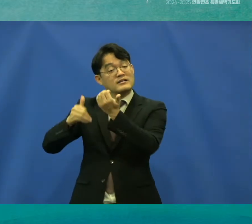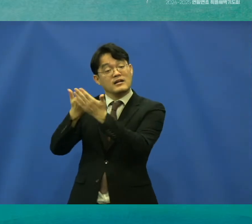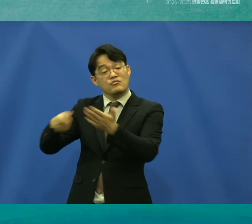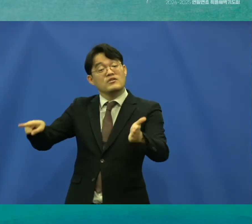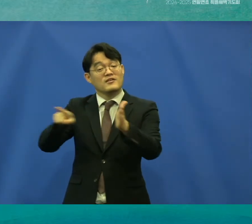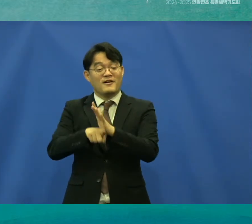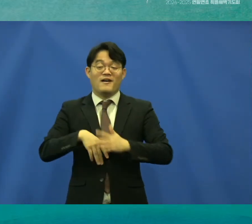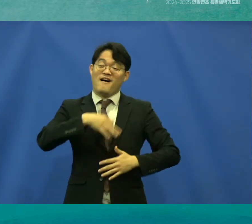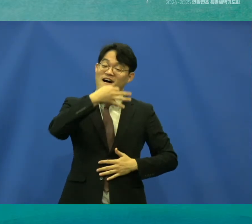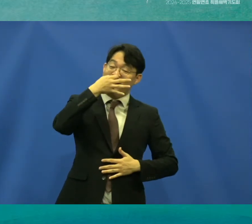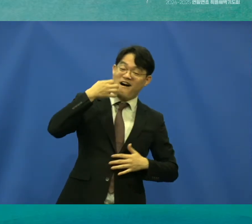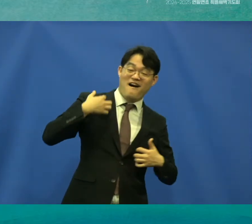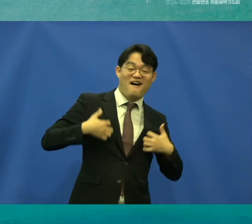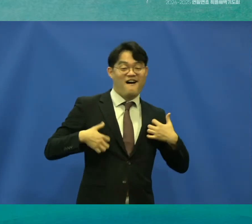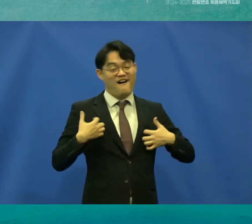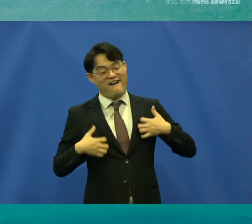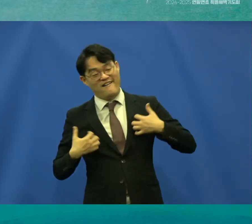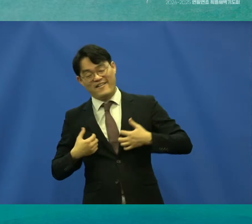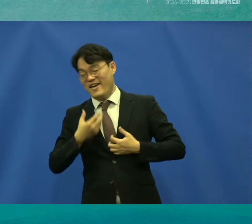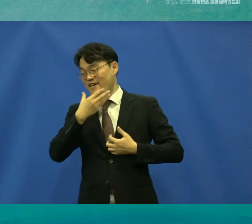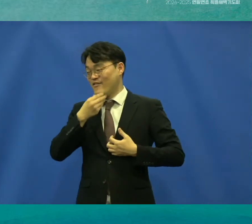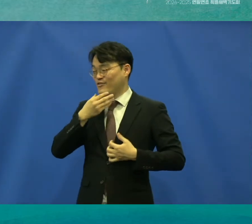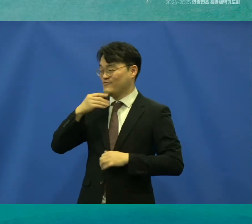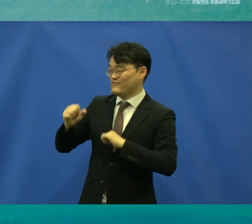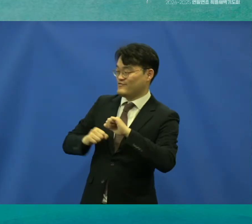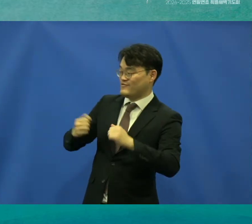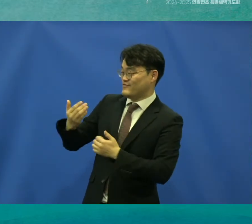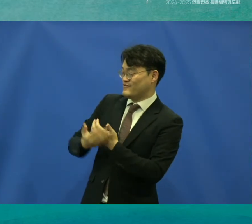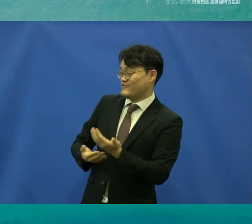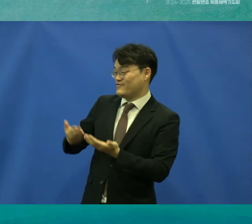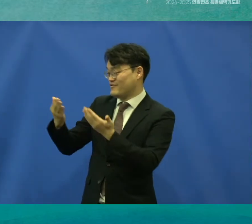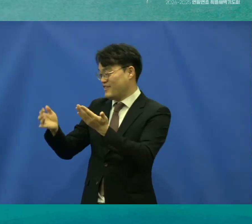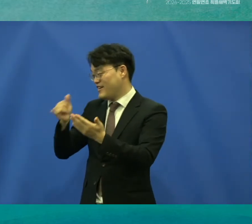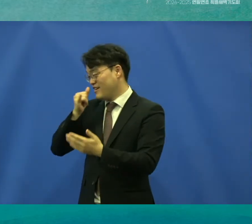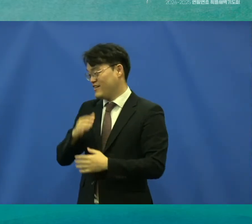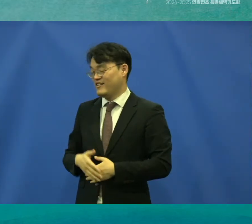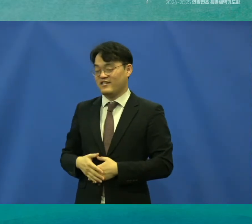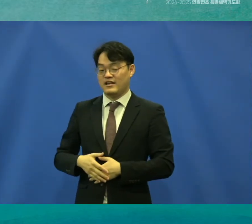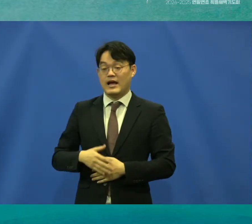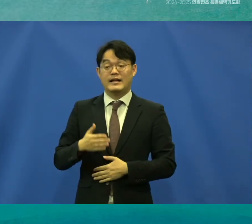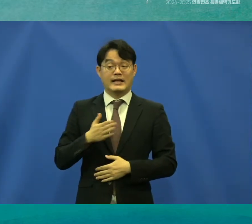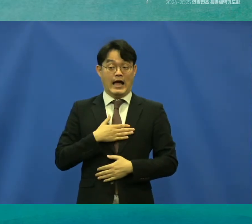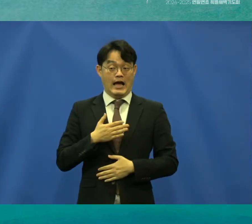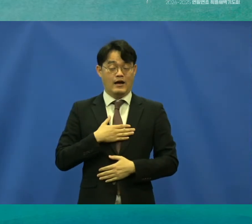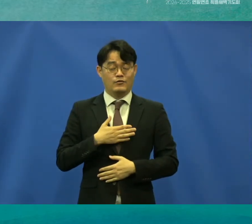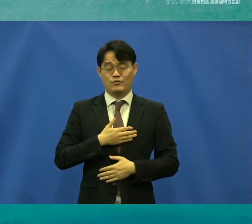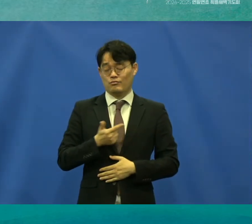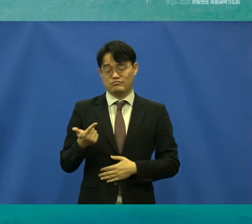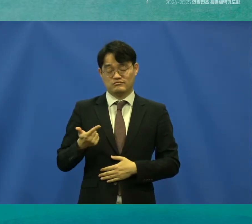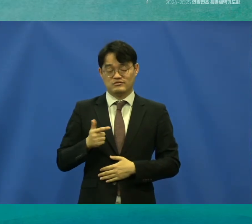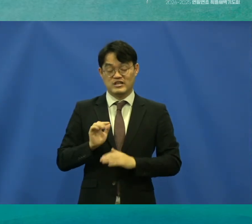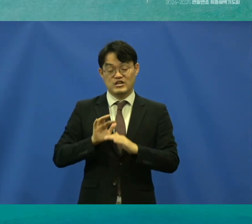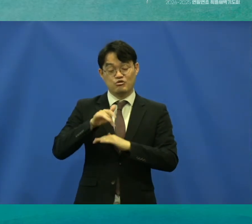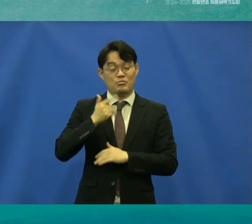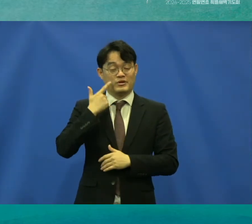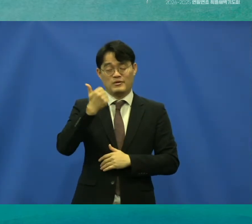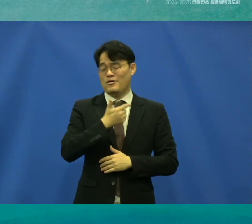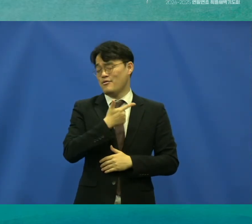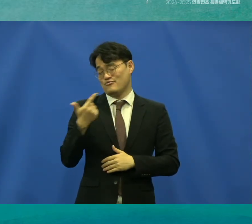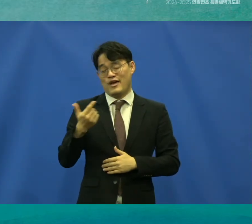거예요. 너무 신나는 거예요. 저는 정말 신나요. 정말 행복하고 너무 좋고 매일 막